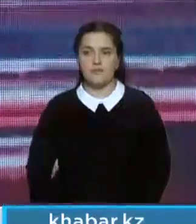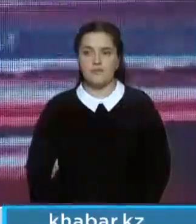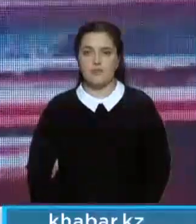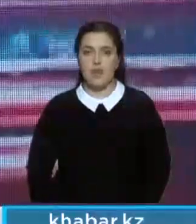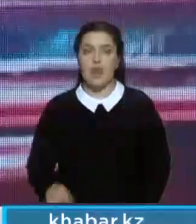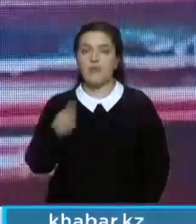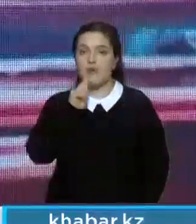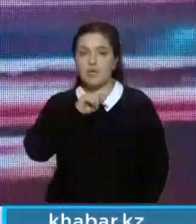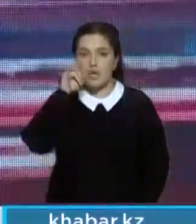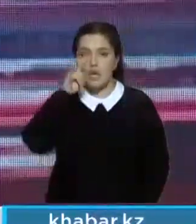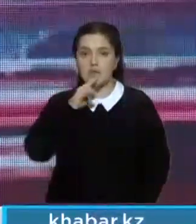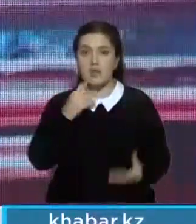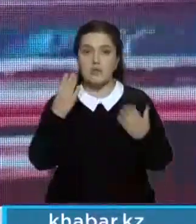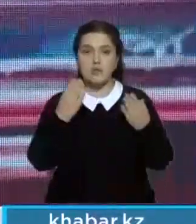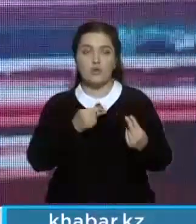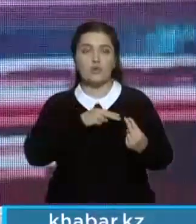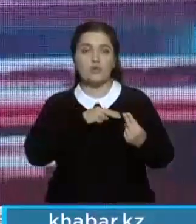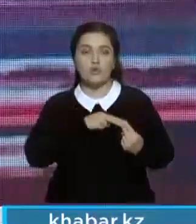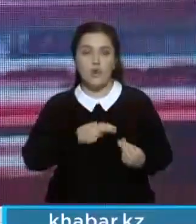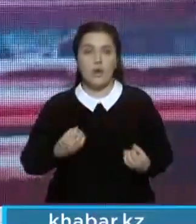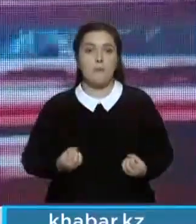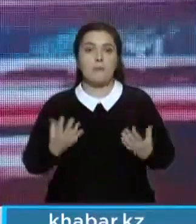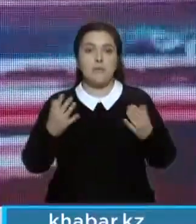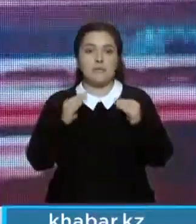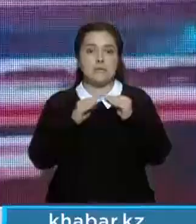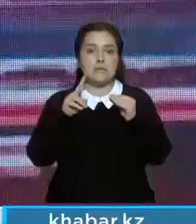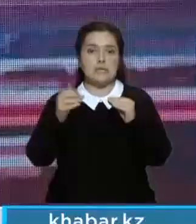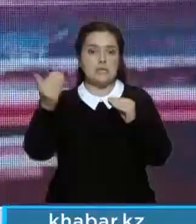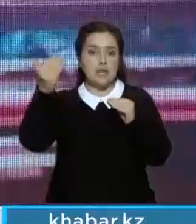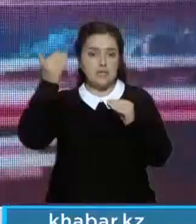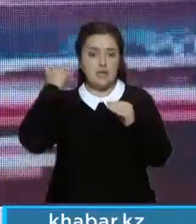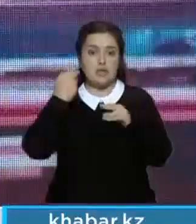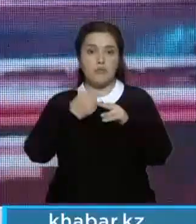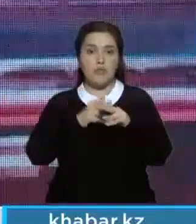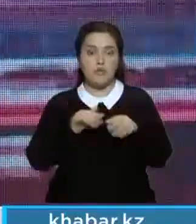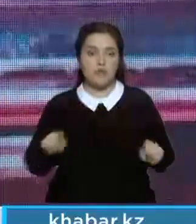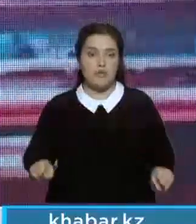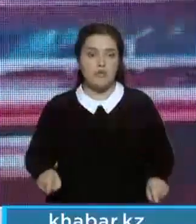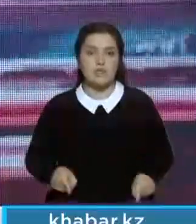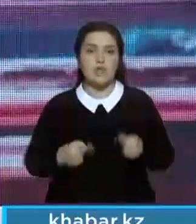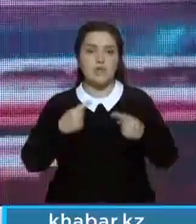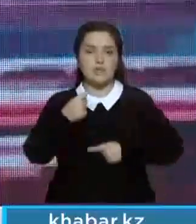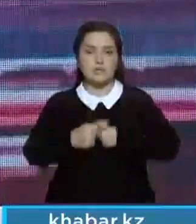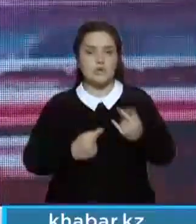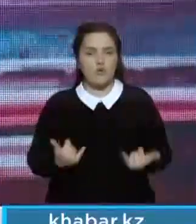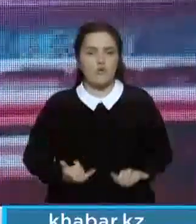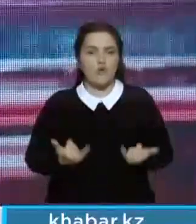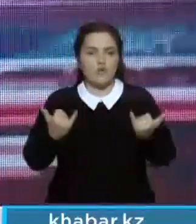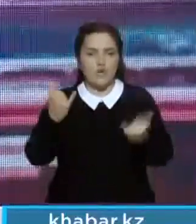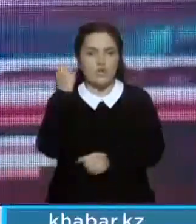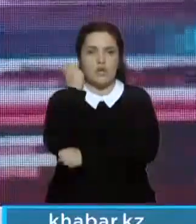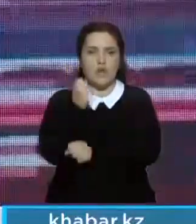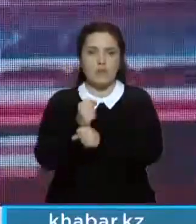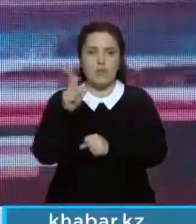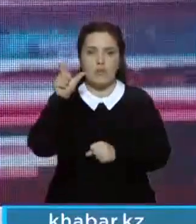В это воскресенье казахстанцы отметят День труда. Праздник учредили 10 лет назад. Таким образом, в стране возрождают традиции уважения к